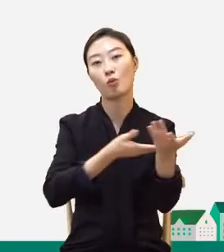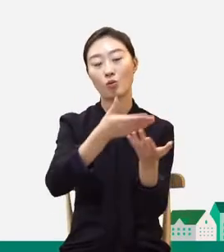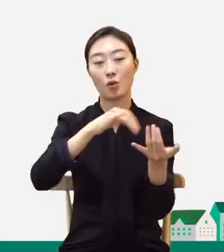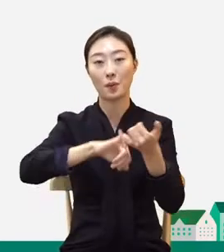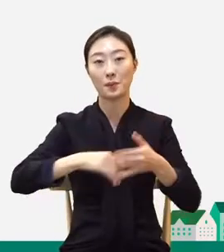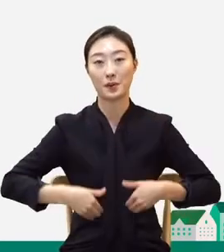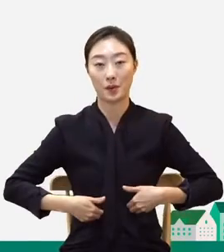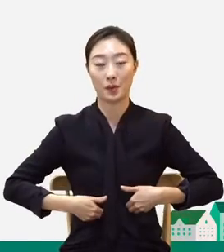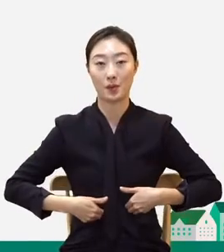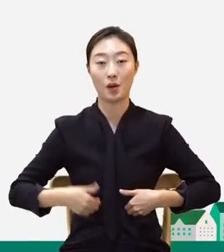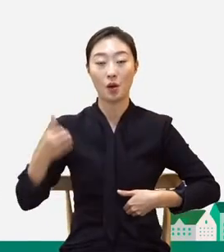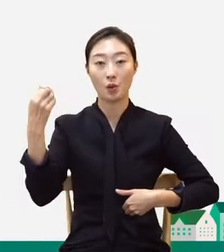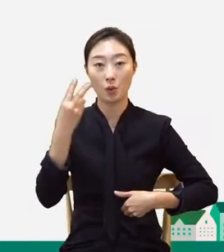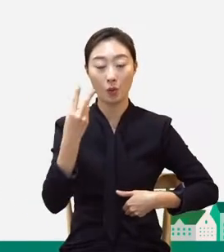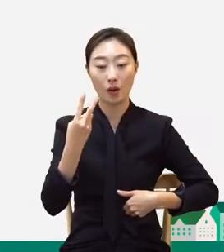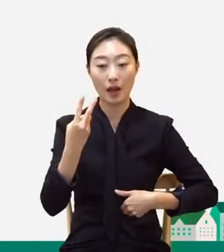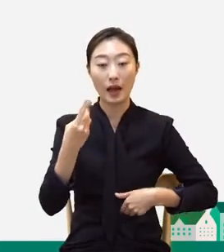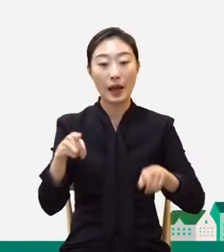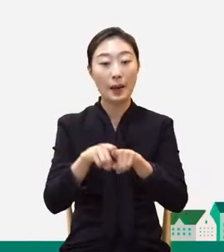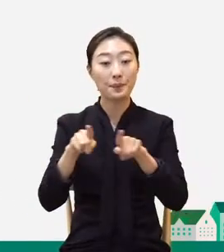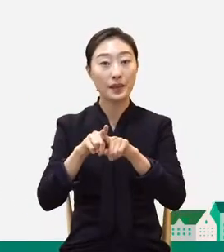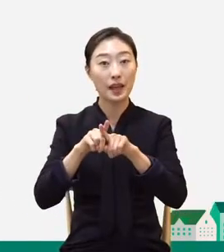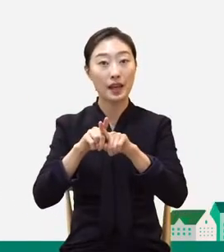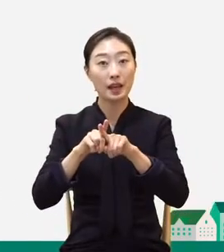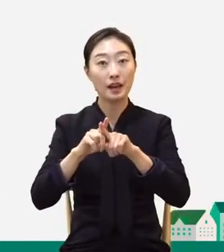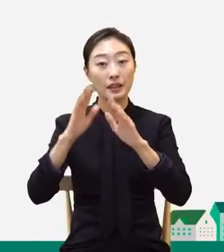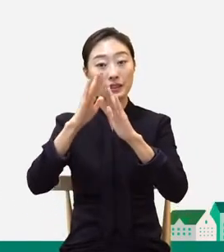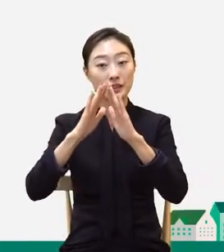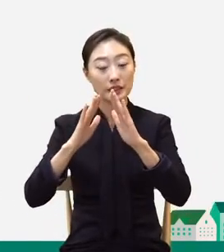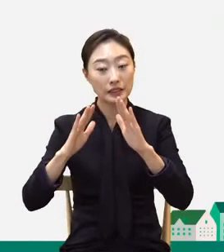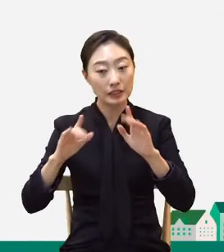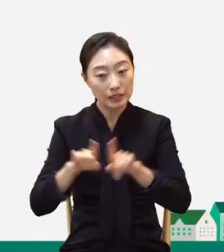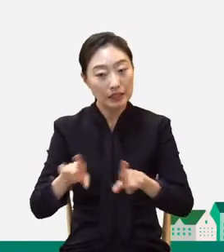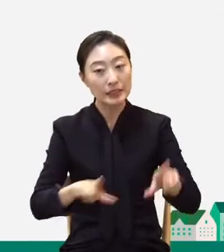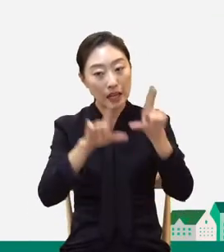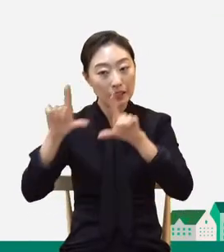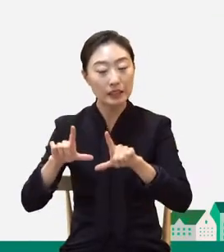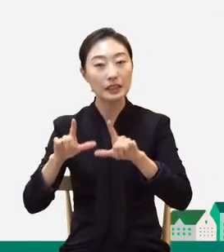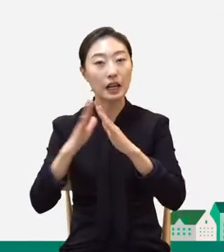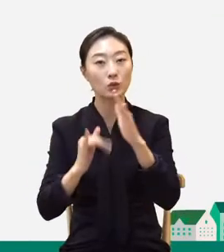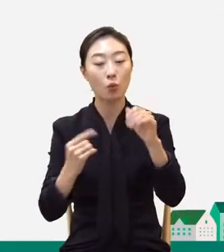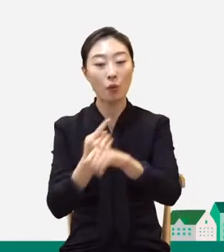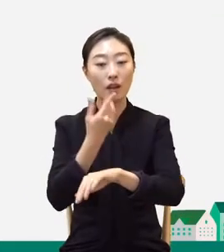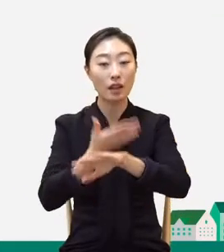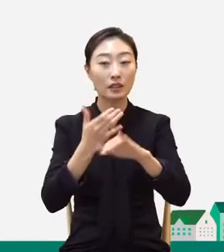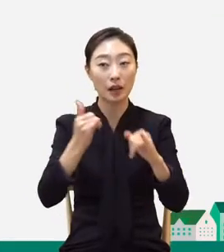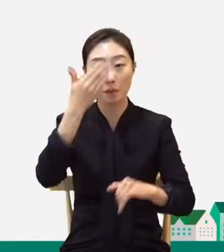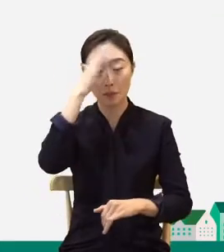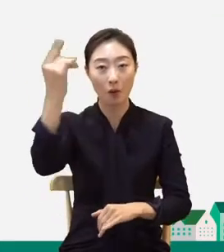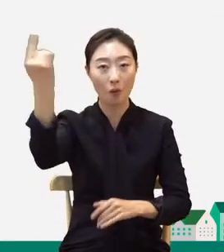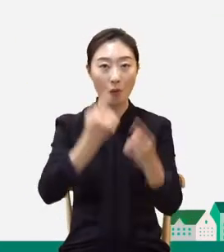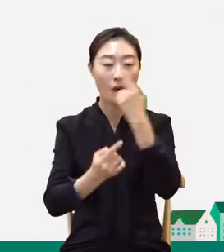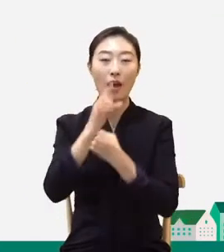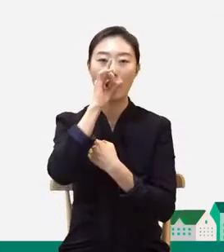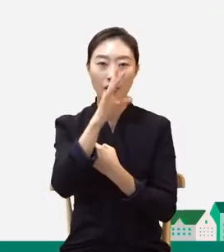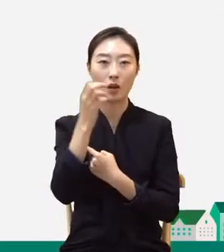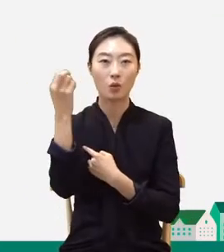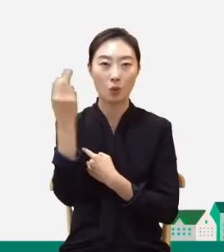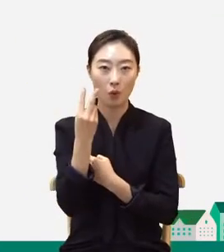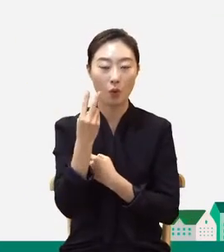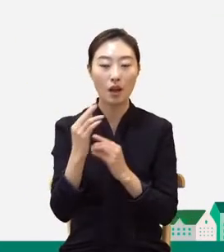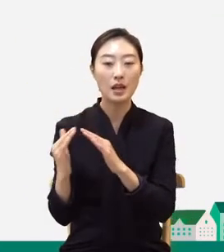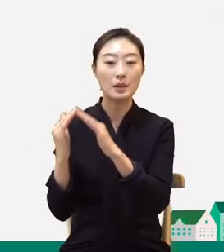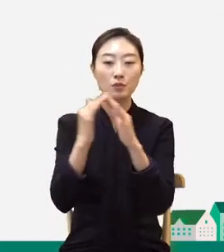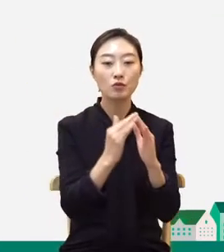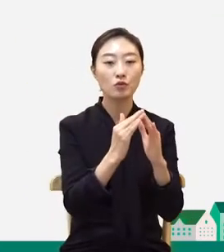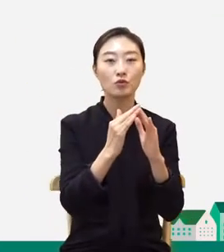또 함께 사는 다른 사람의 집에 함부로 들어가서는 안 되고요. 또 입주자나 이웃에게 방해되는 소음 또는 행위를